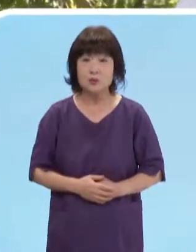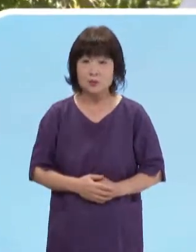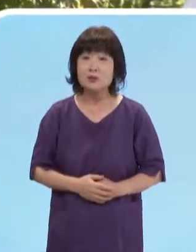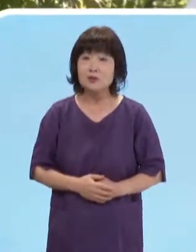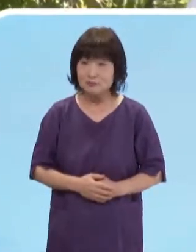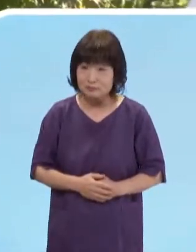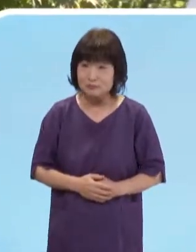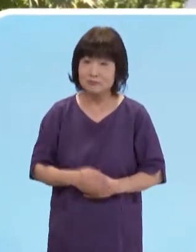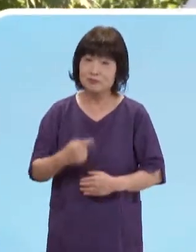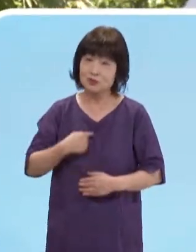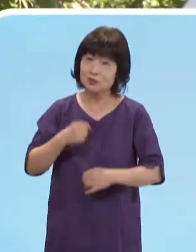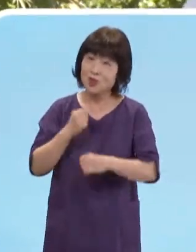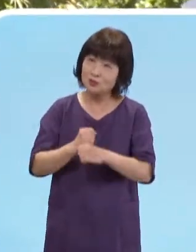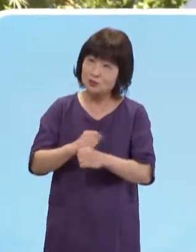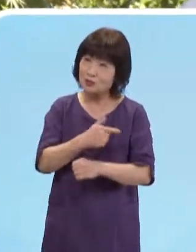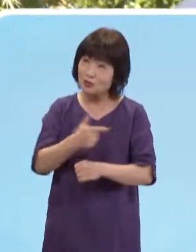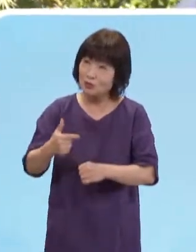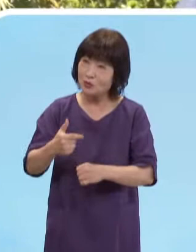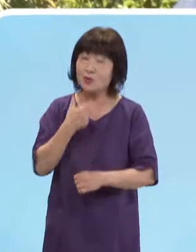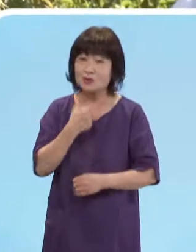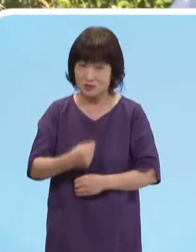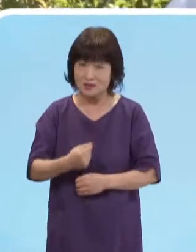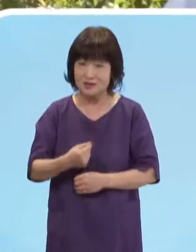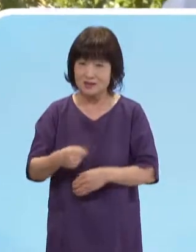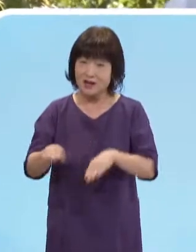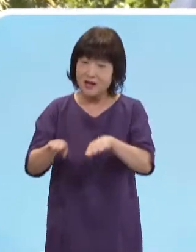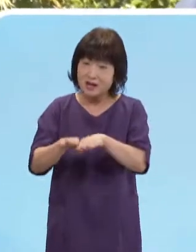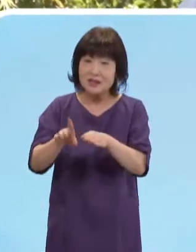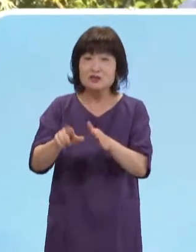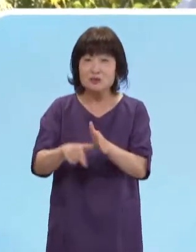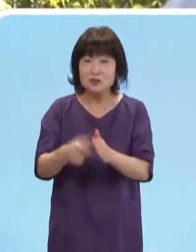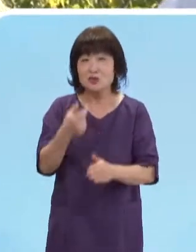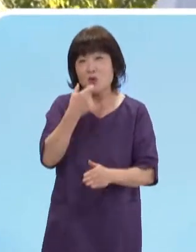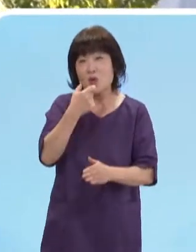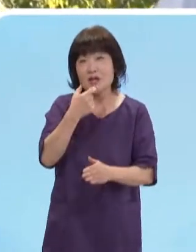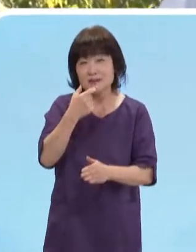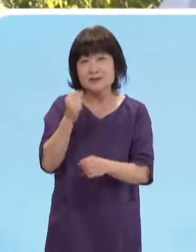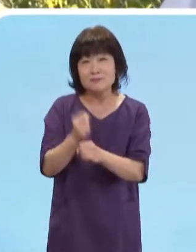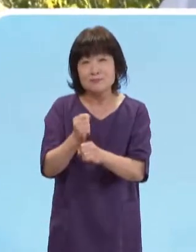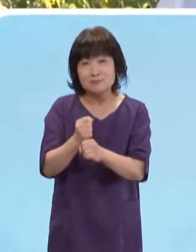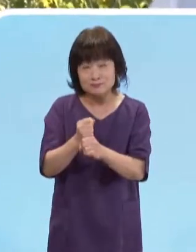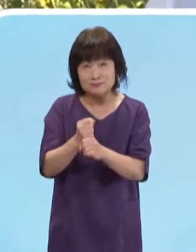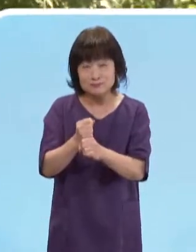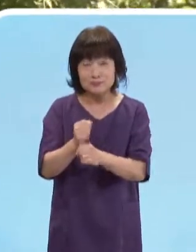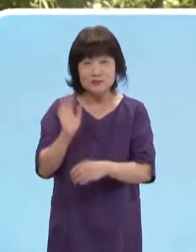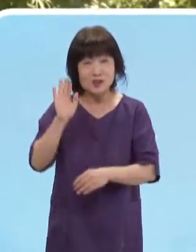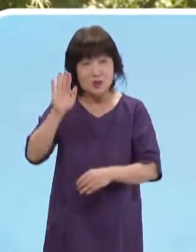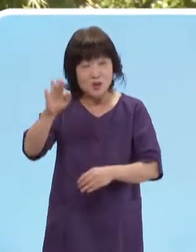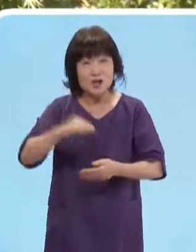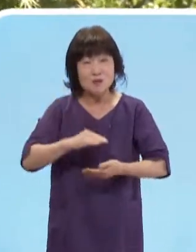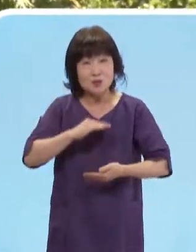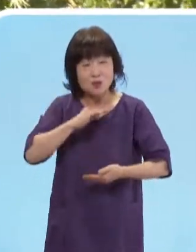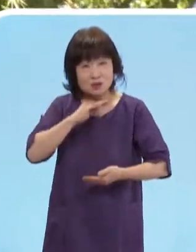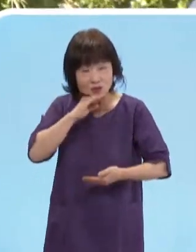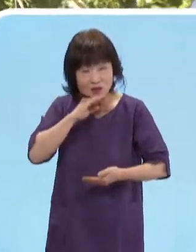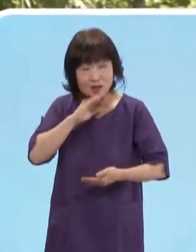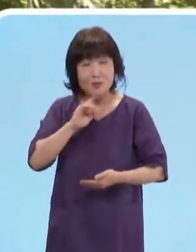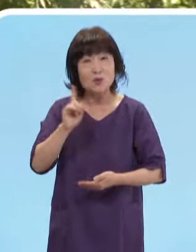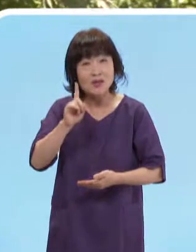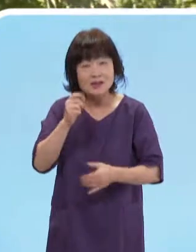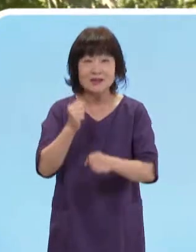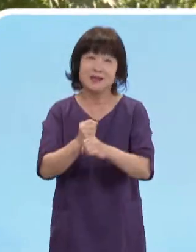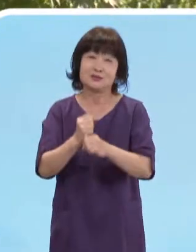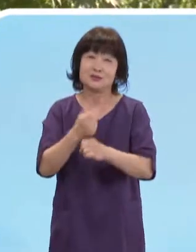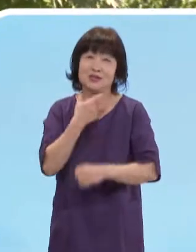か？ なんか作るのが自分自身めっちゃ好きなんで、その休みの日とかも結構お菓子とか作るんですけど、年取ってからもずっ